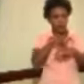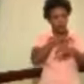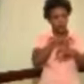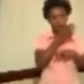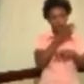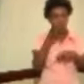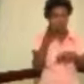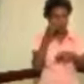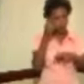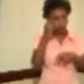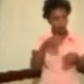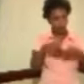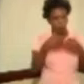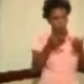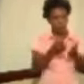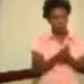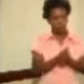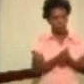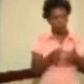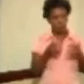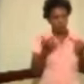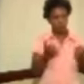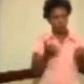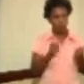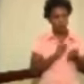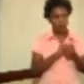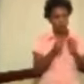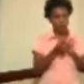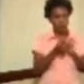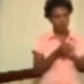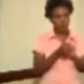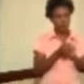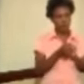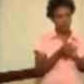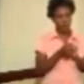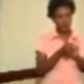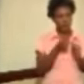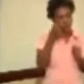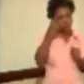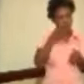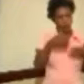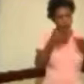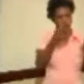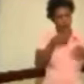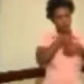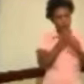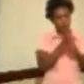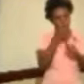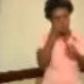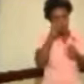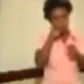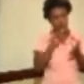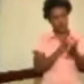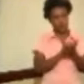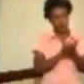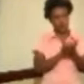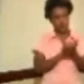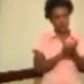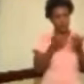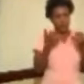sécurité alimentaire, justement. Voilà que nous parlons de gros problèmes là à Kounéa. Ils créent une richesse à travers la paysannerie. Donc il est